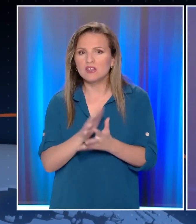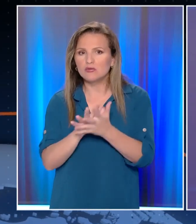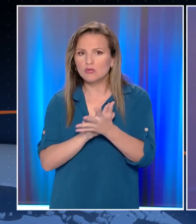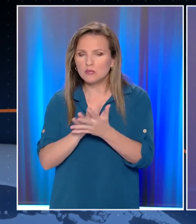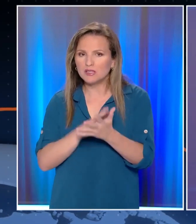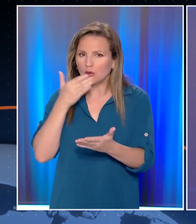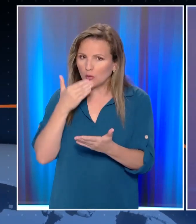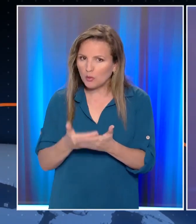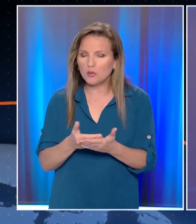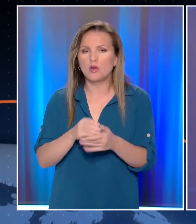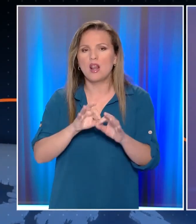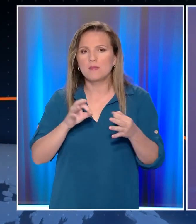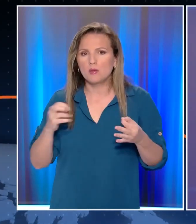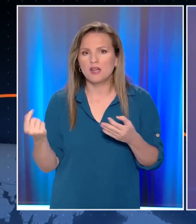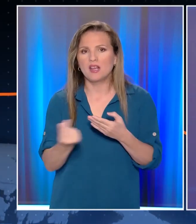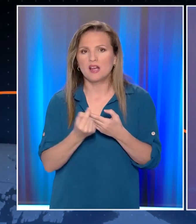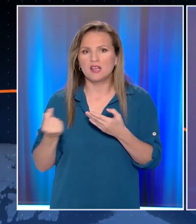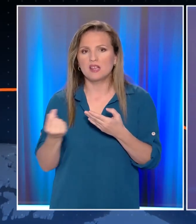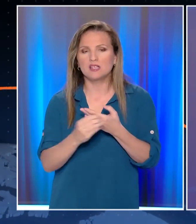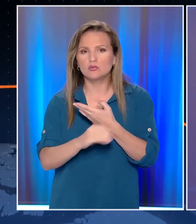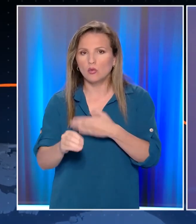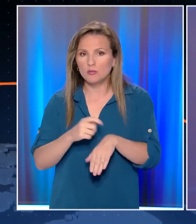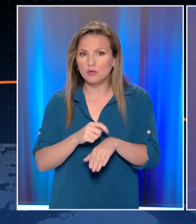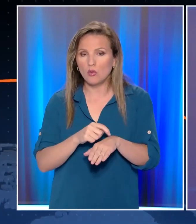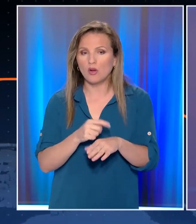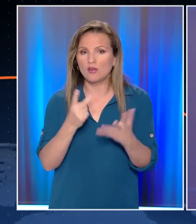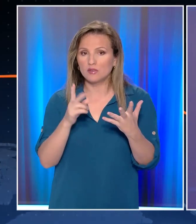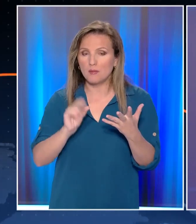δελτίο μας ολοκληρώθηκε. Όλη η επικαιρότητα αναλυτικά στο κεντρικό